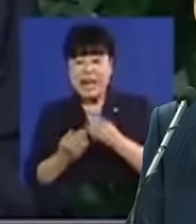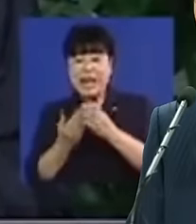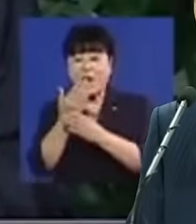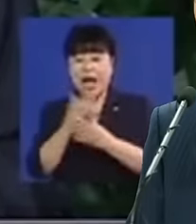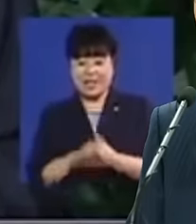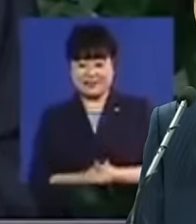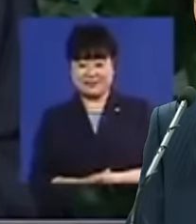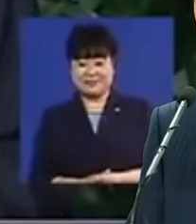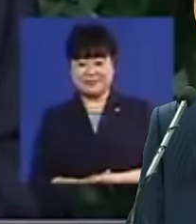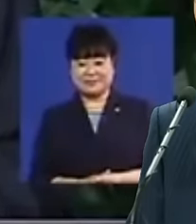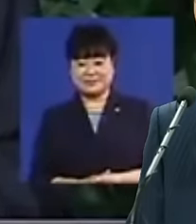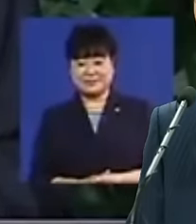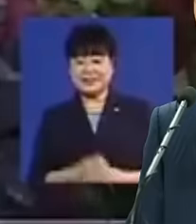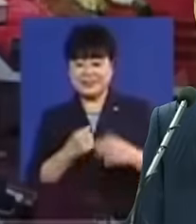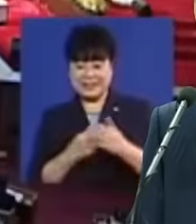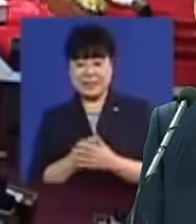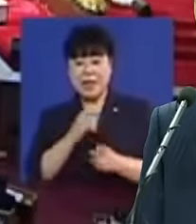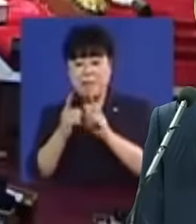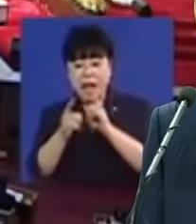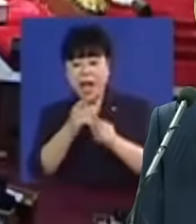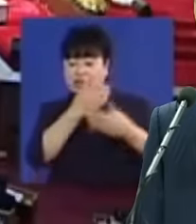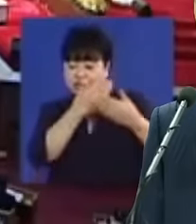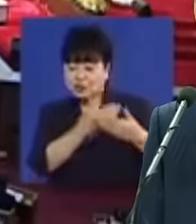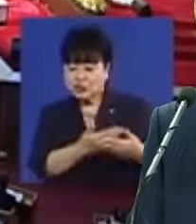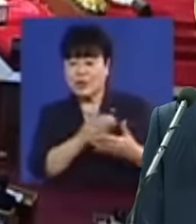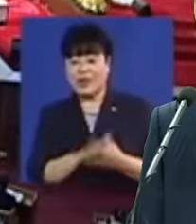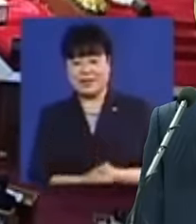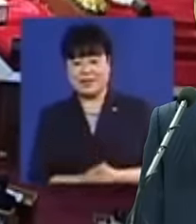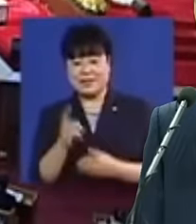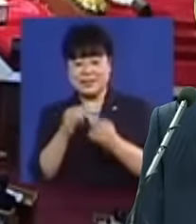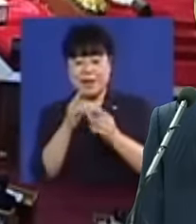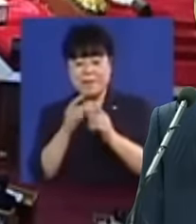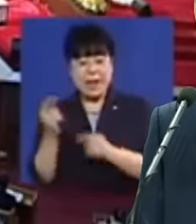것입니다. 그렇기 때문에 말이 얼마나 중요합니까? 그 사람